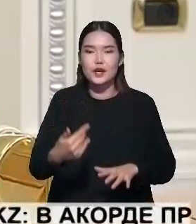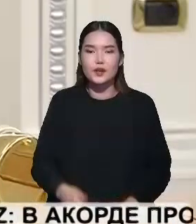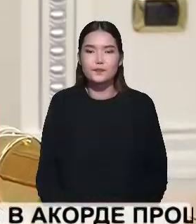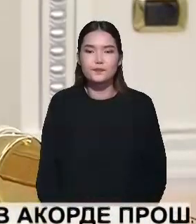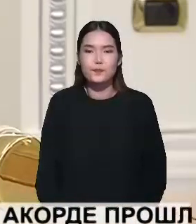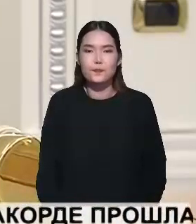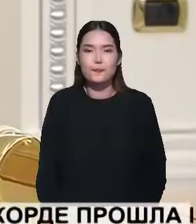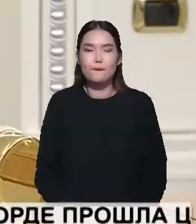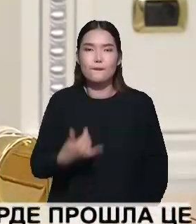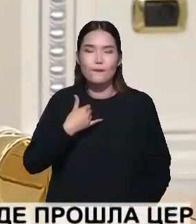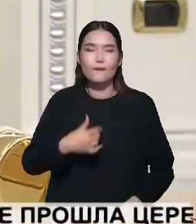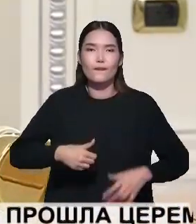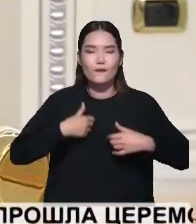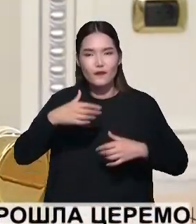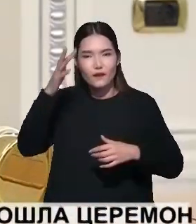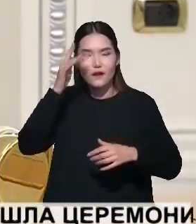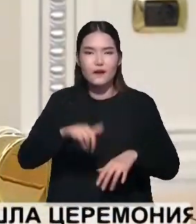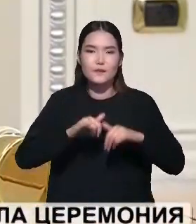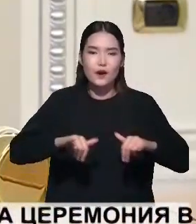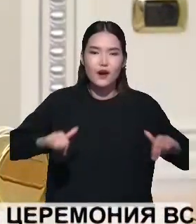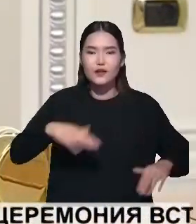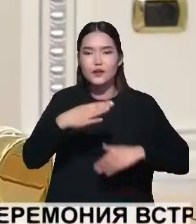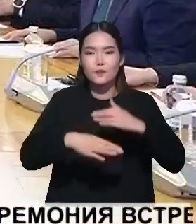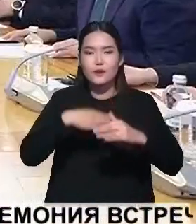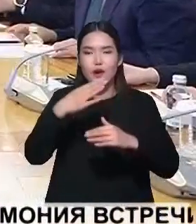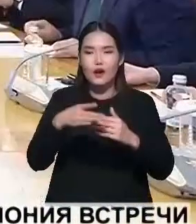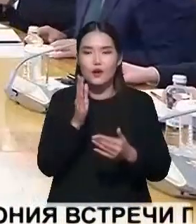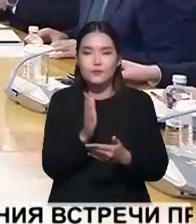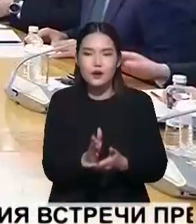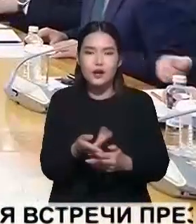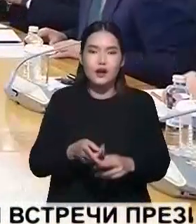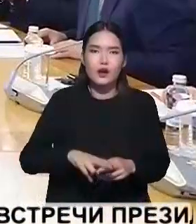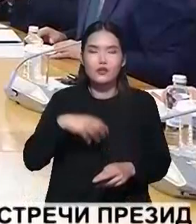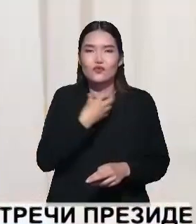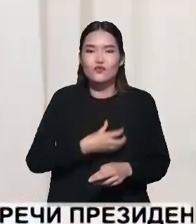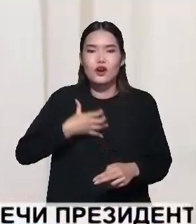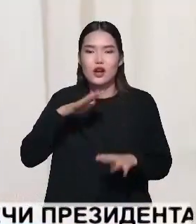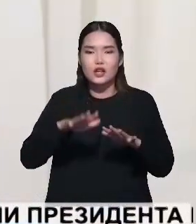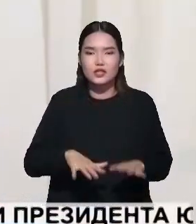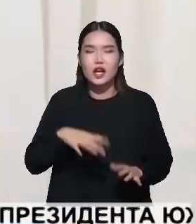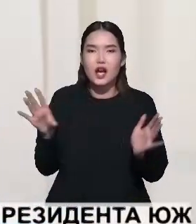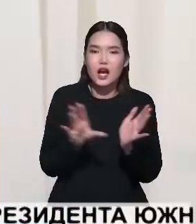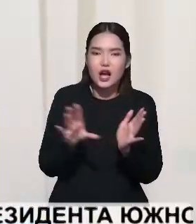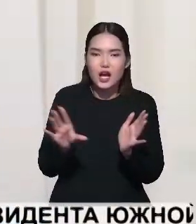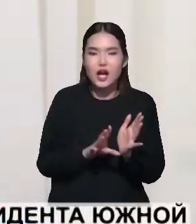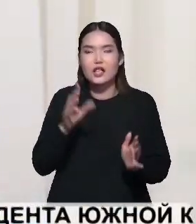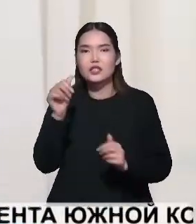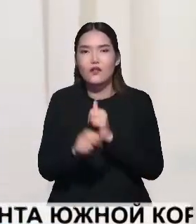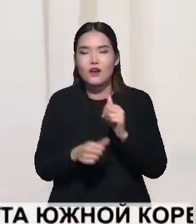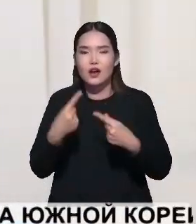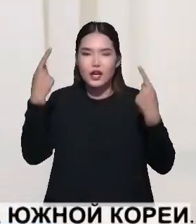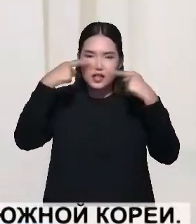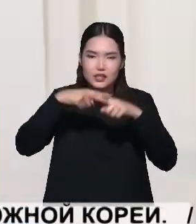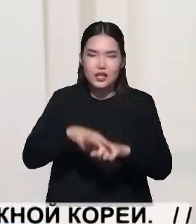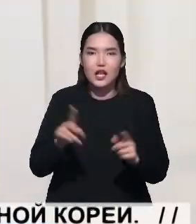Мы намерены расширять взаимодействие в таких перспективных областях, как добыча критически важного сырья, атомная энергетика и возобновляемые источники